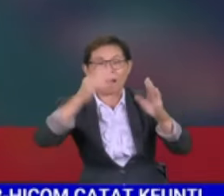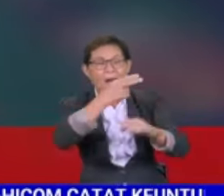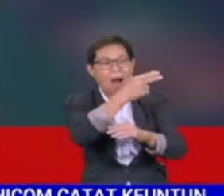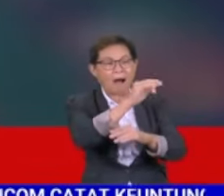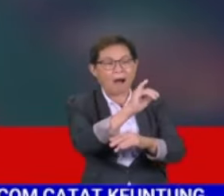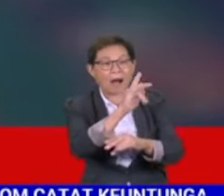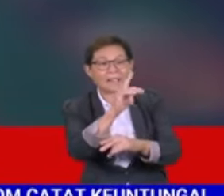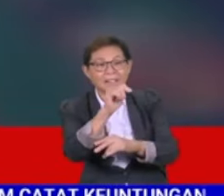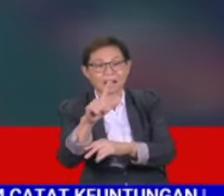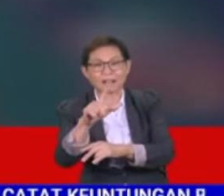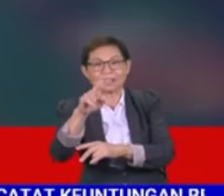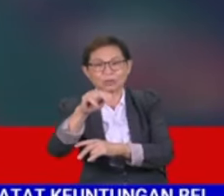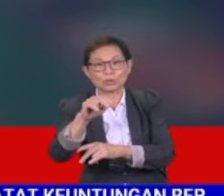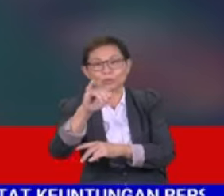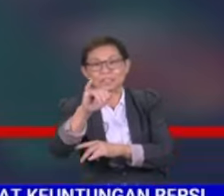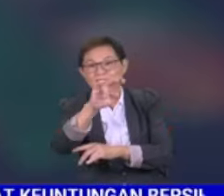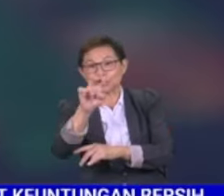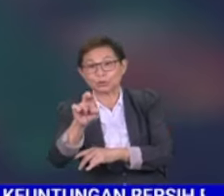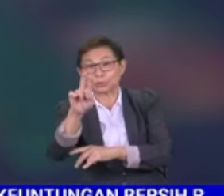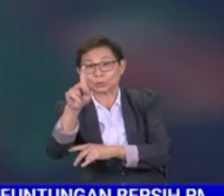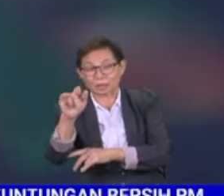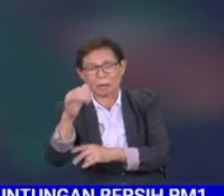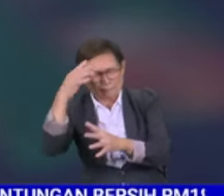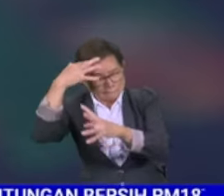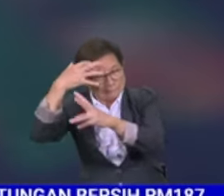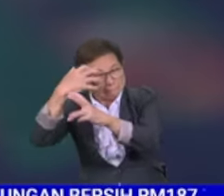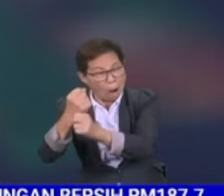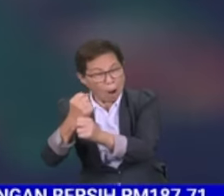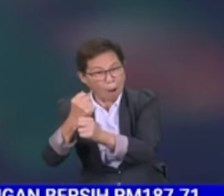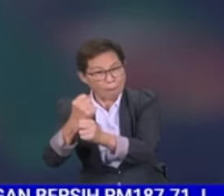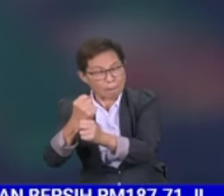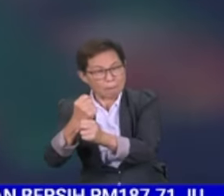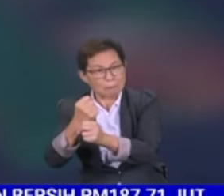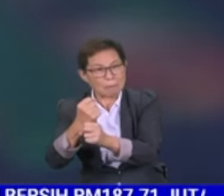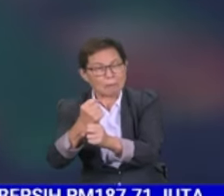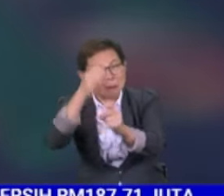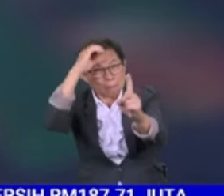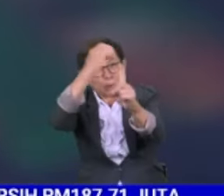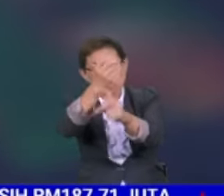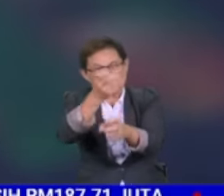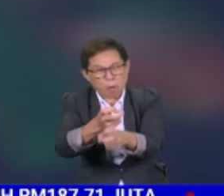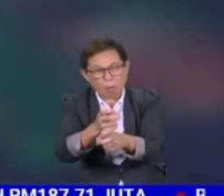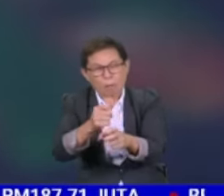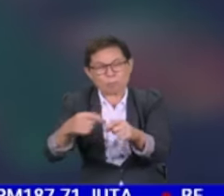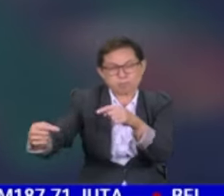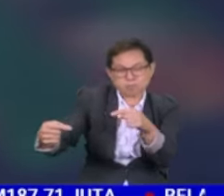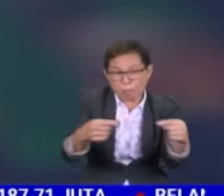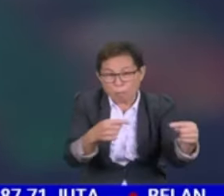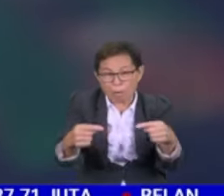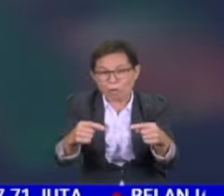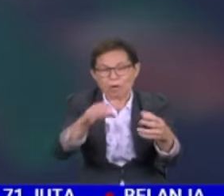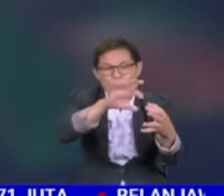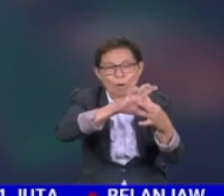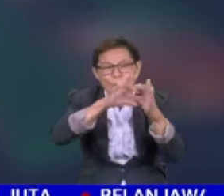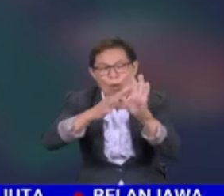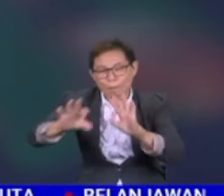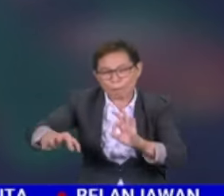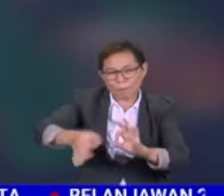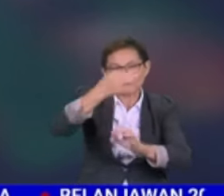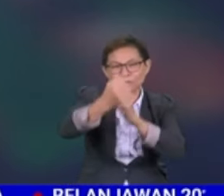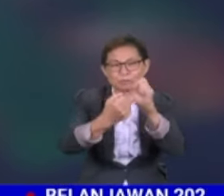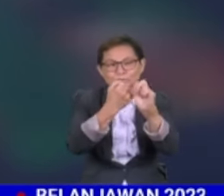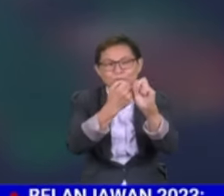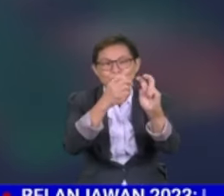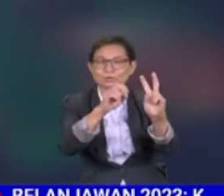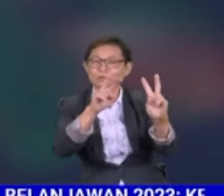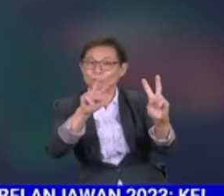Nazri dan Nur Izzuddin Rumsani berazam untuk mencapai misi mustahil dengan layak beraksi di Sukan Olimpik Paris